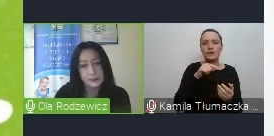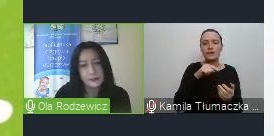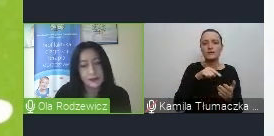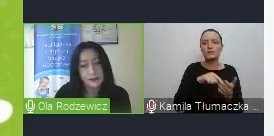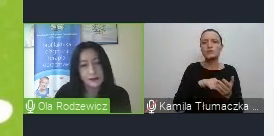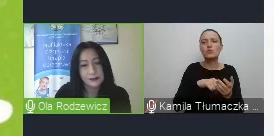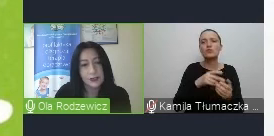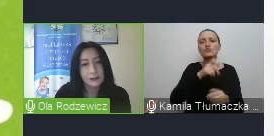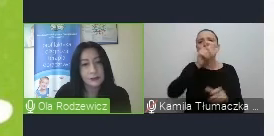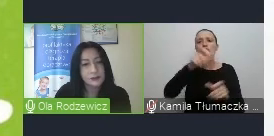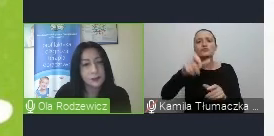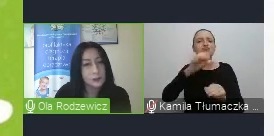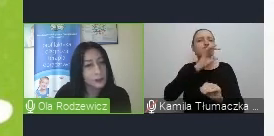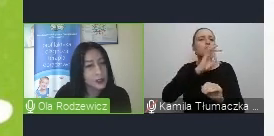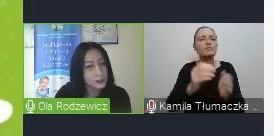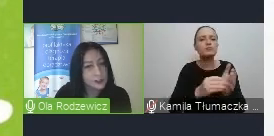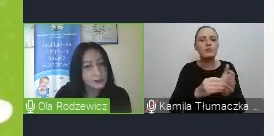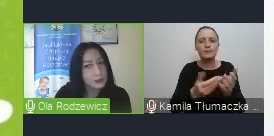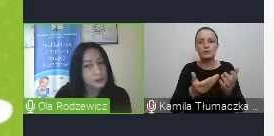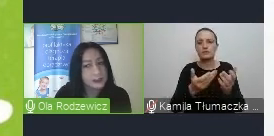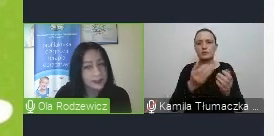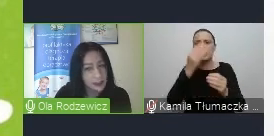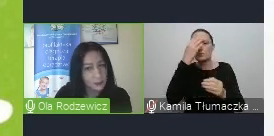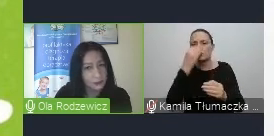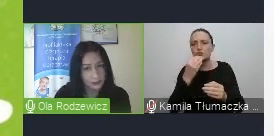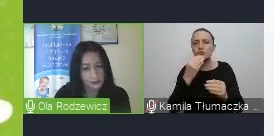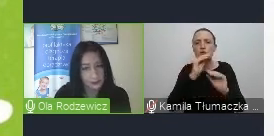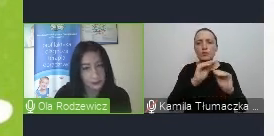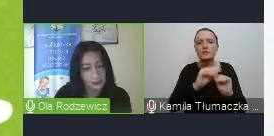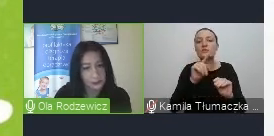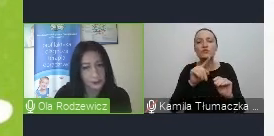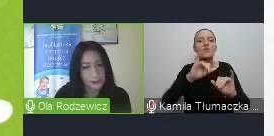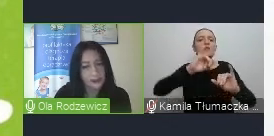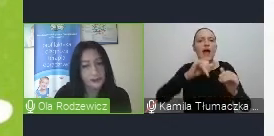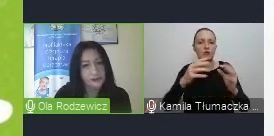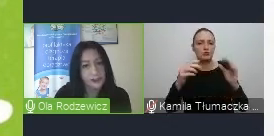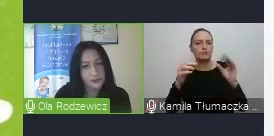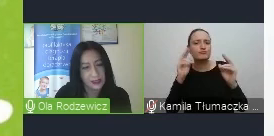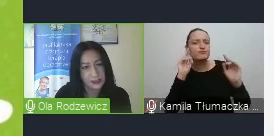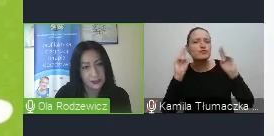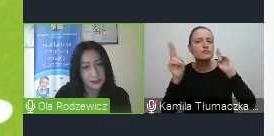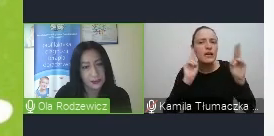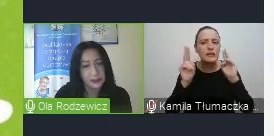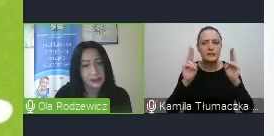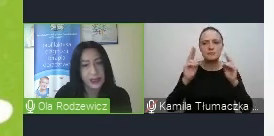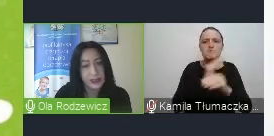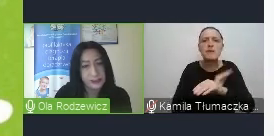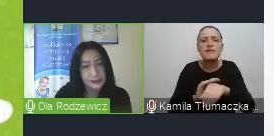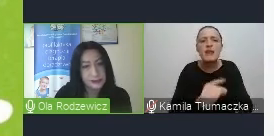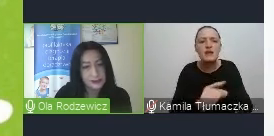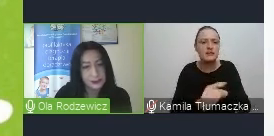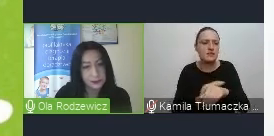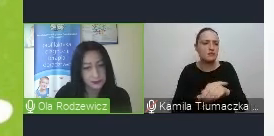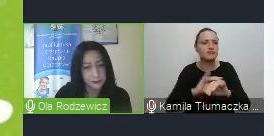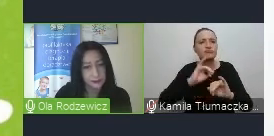że jakość dźwięku, obrazu oraz dobór materiału, na którym pracujemy, jest niezwykle ważna. Nie